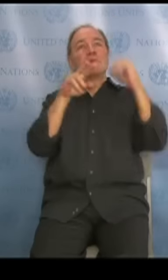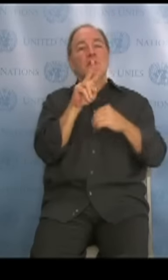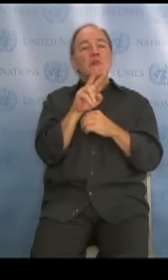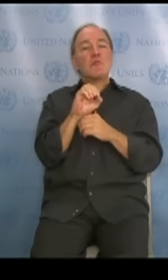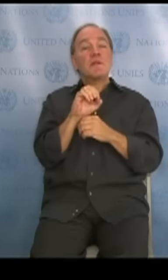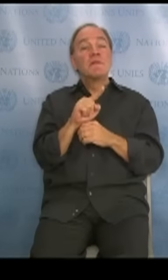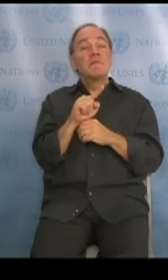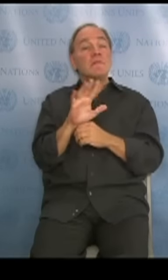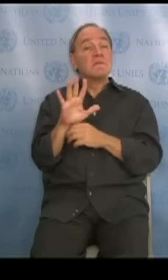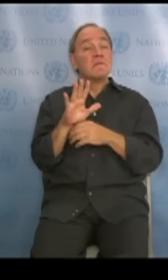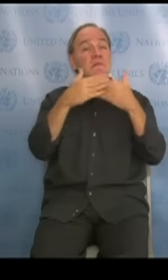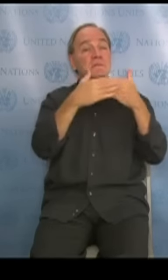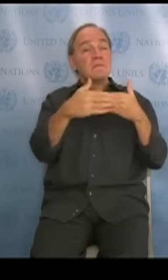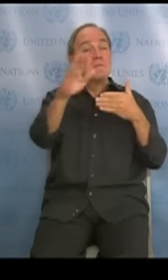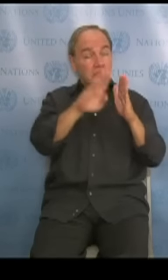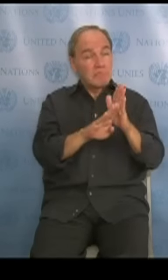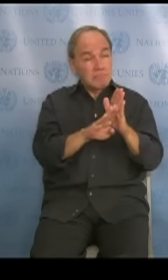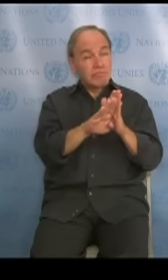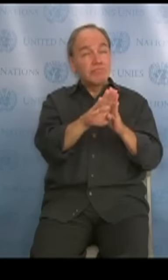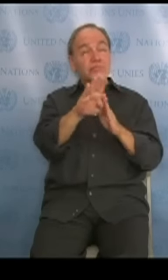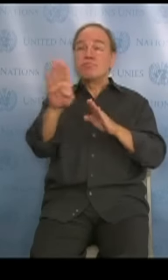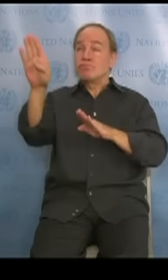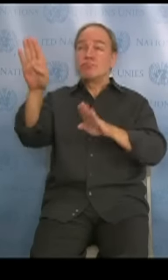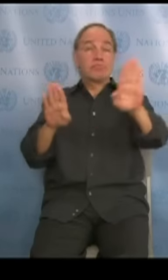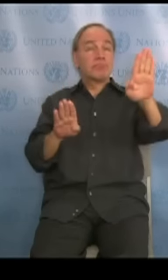Même s'ils sont modestes et inégaux,